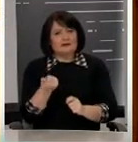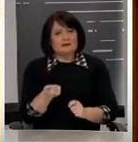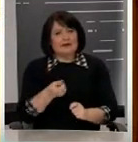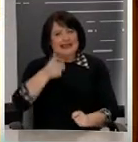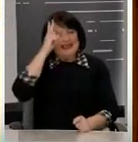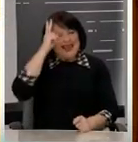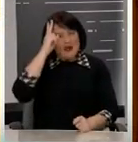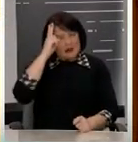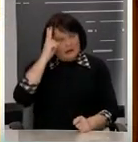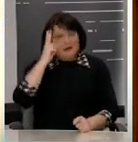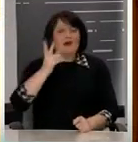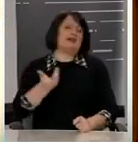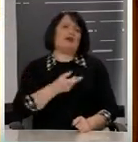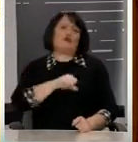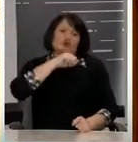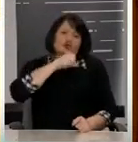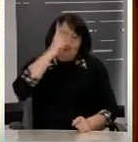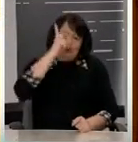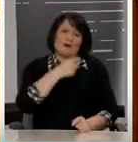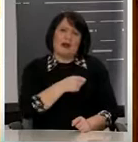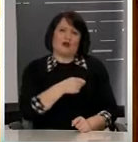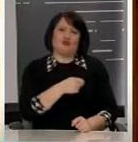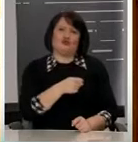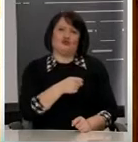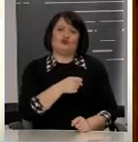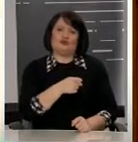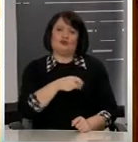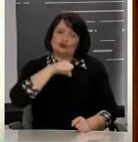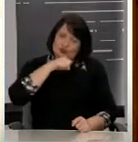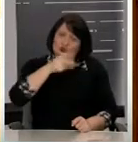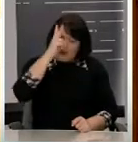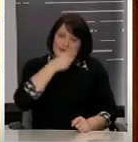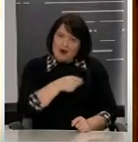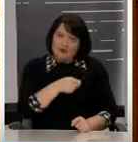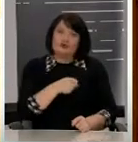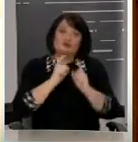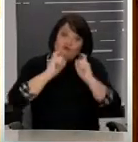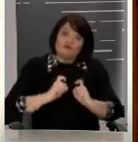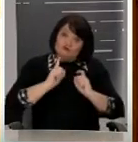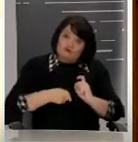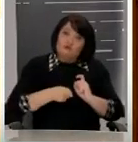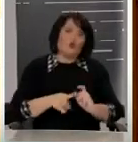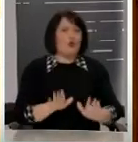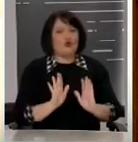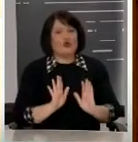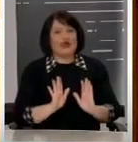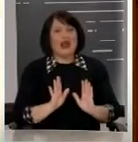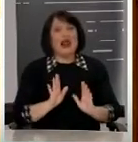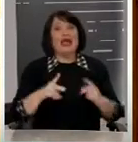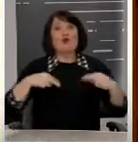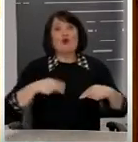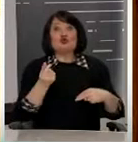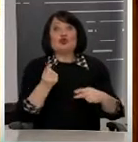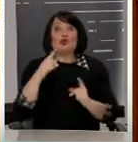οι Γερμανοτσολιάδες ή τέλος πάντων οι αρεστοί των ισχυρών της Ευρώπης, αλλά ο κύριος